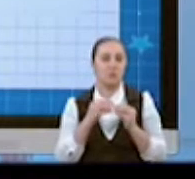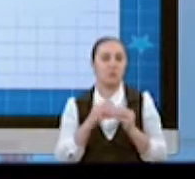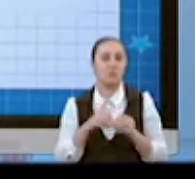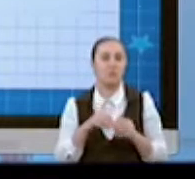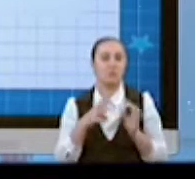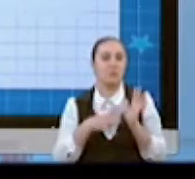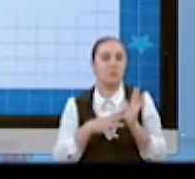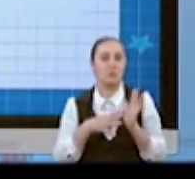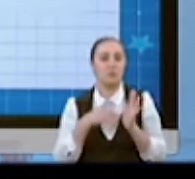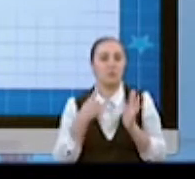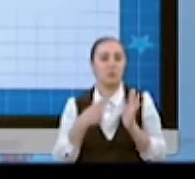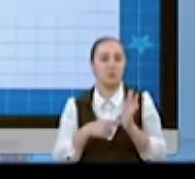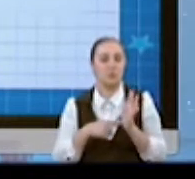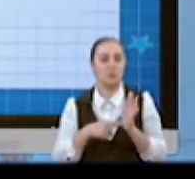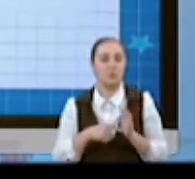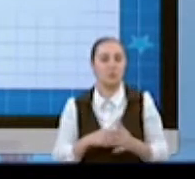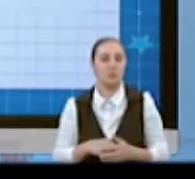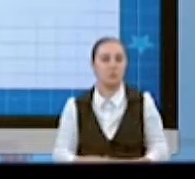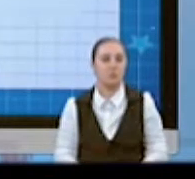Девятый вопрос.